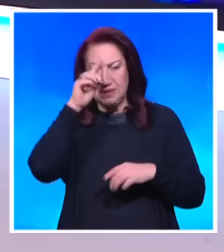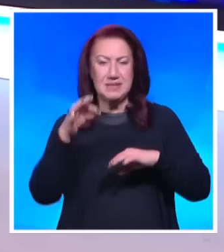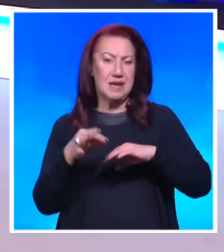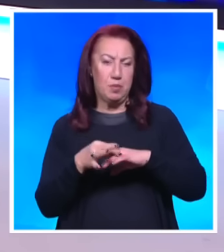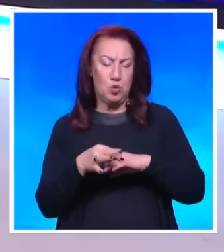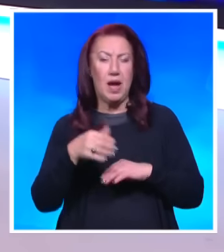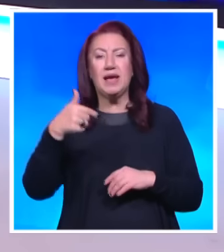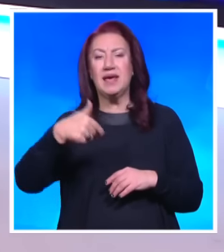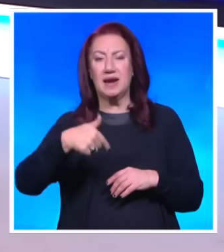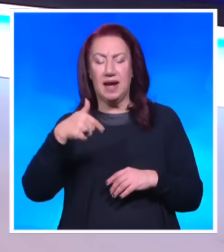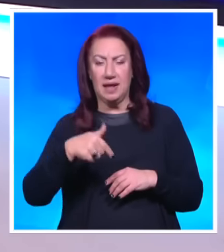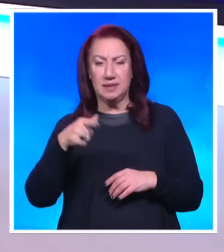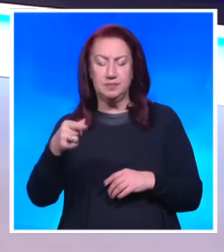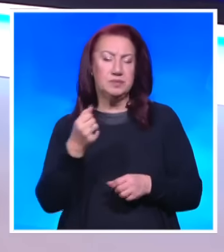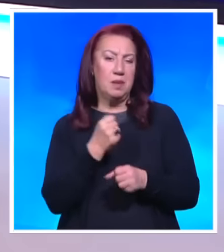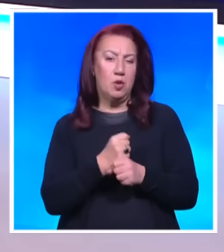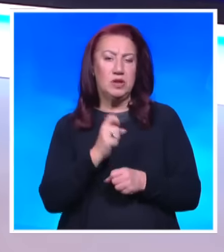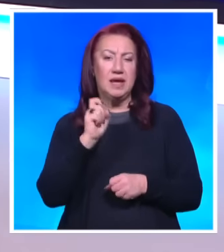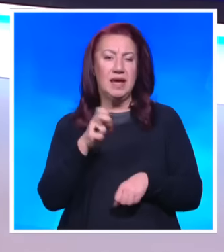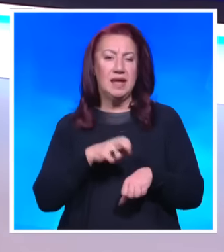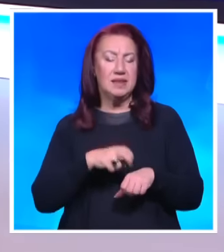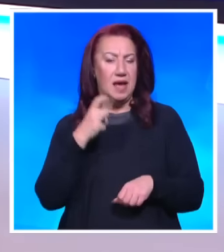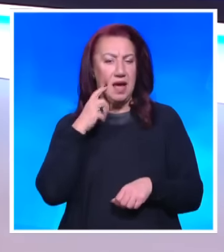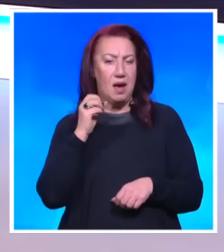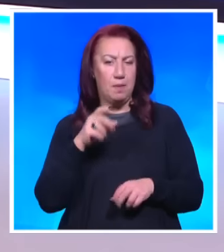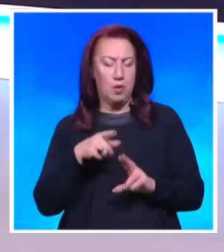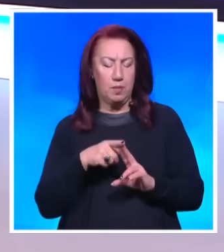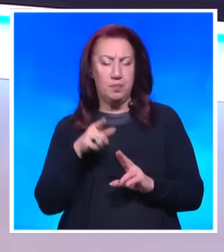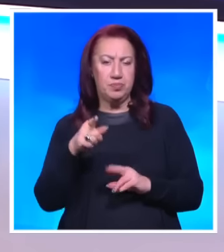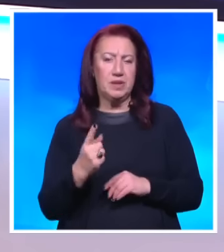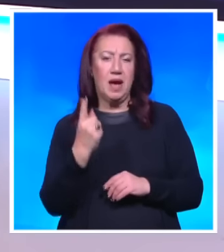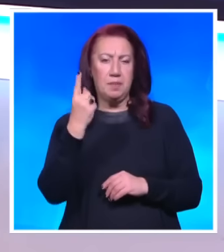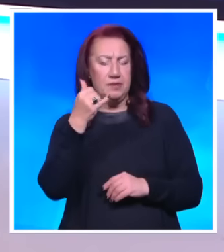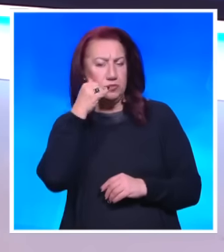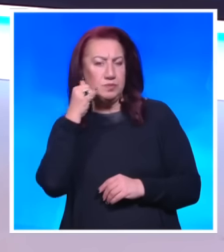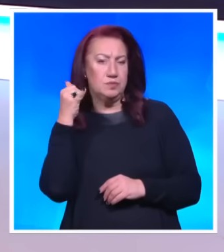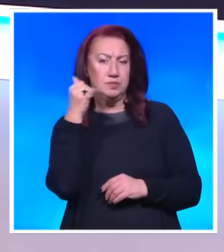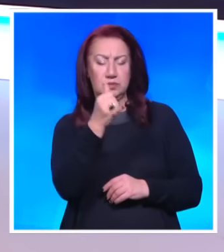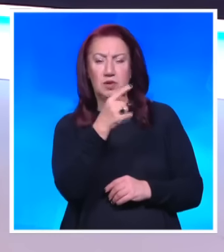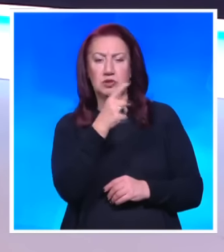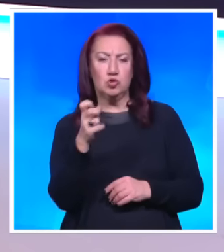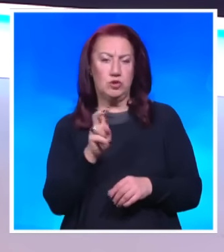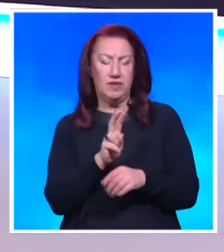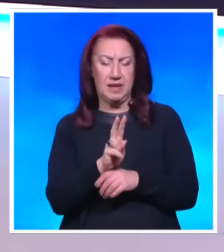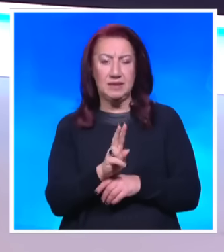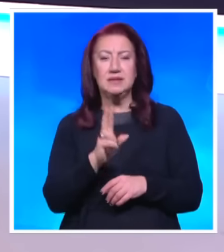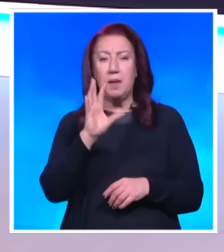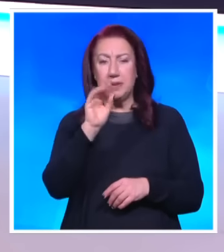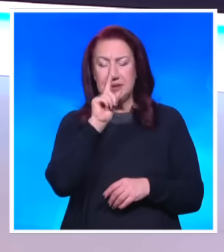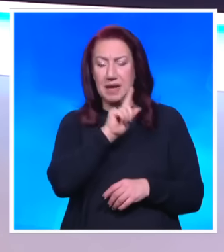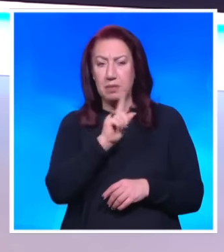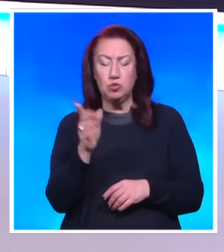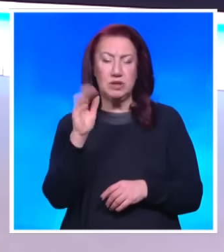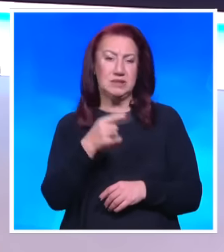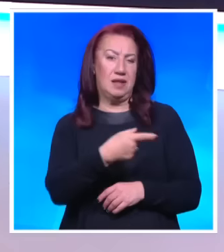Тя е и първият човек подал сигнал за престъплението на телефон 112 50 минути след разстрела. На този фон,